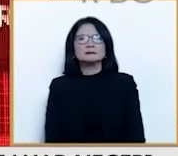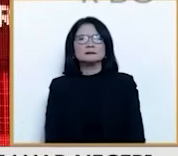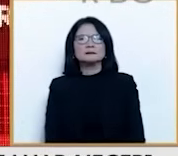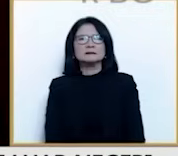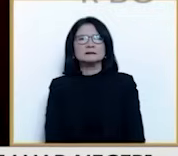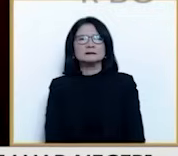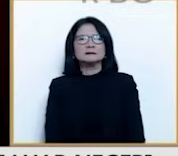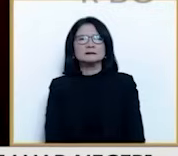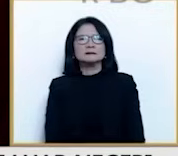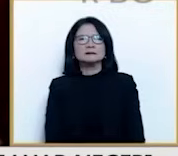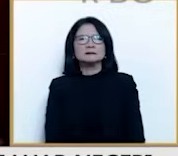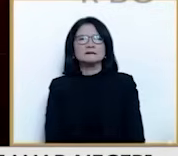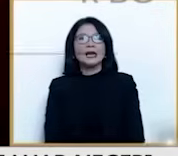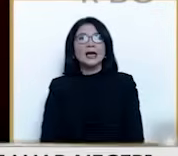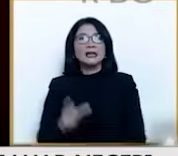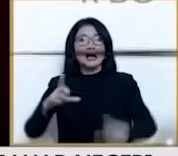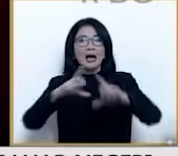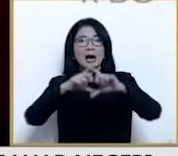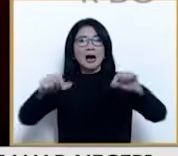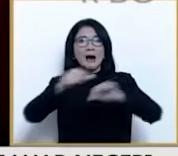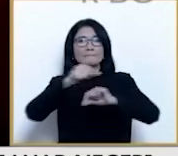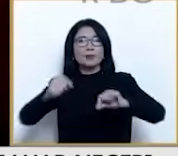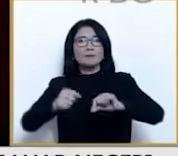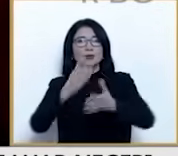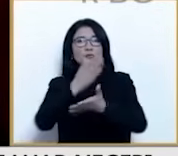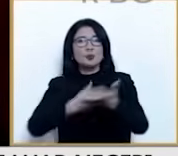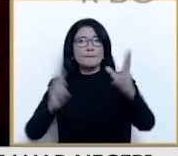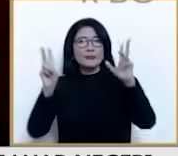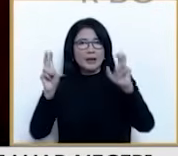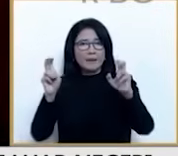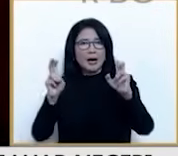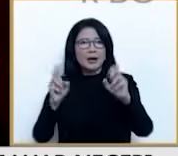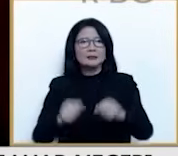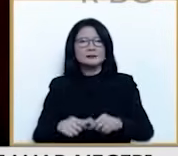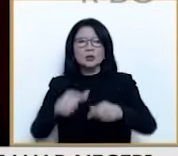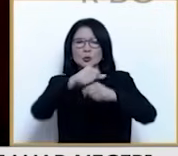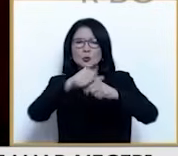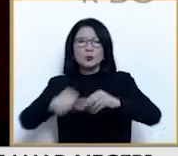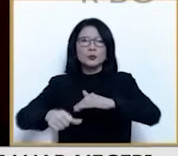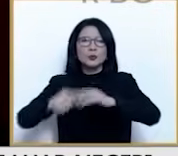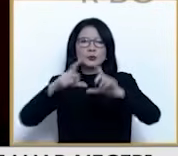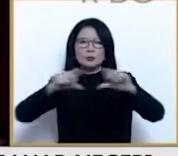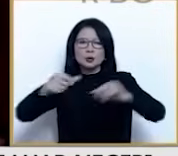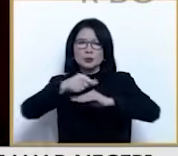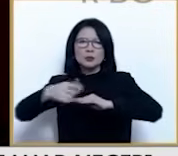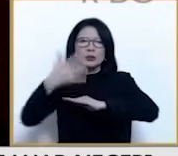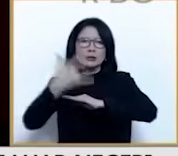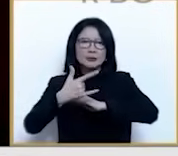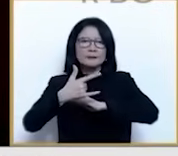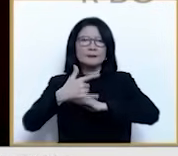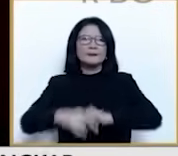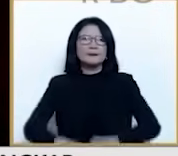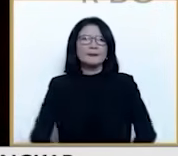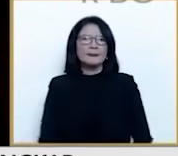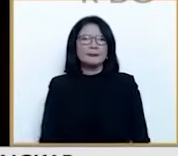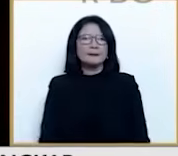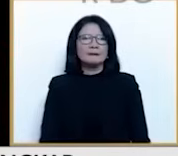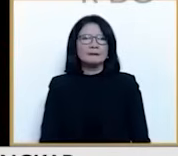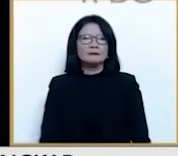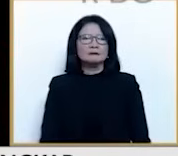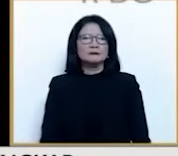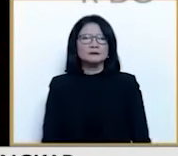Ini adalah amplop subtema, masih disegel, masih rapi, masih